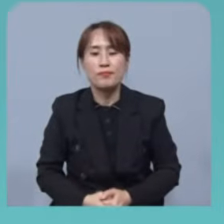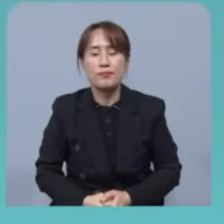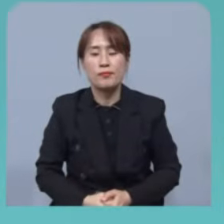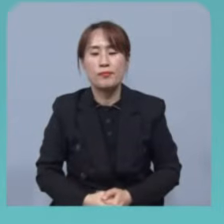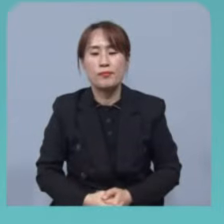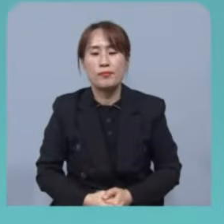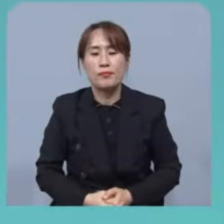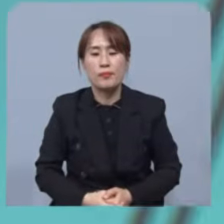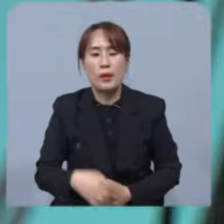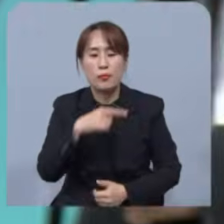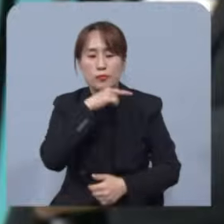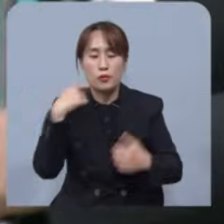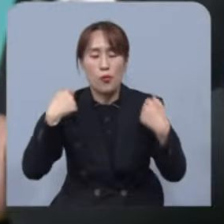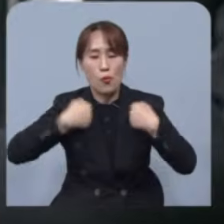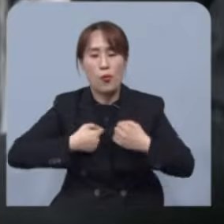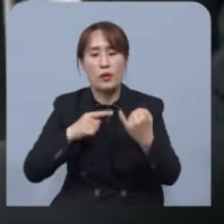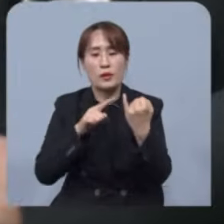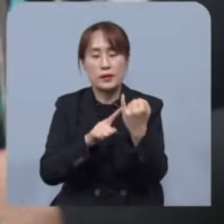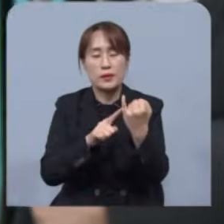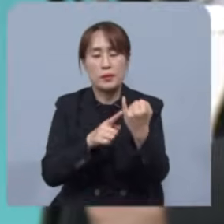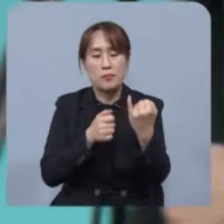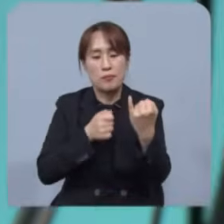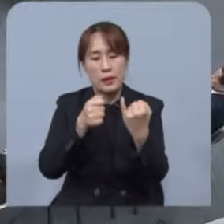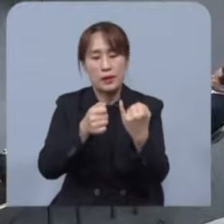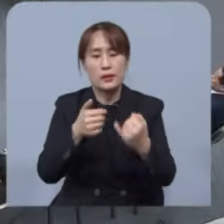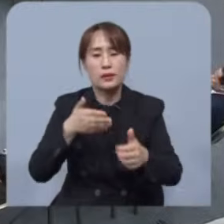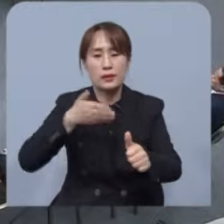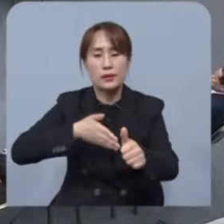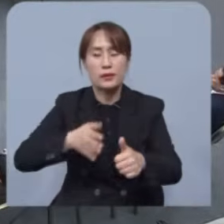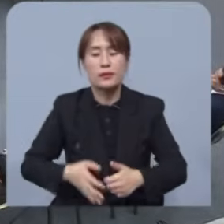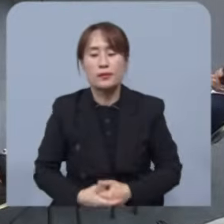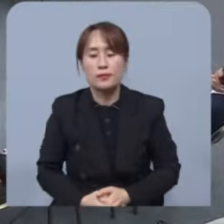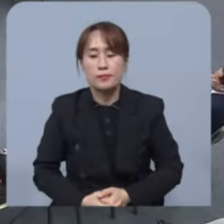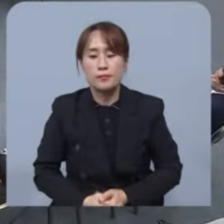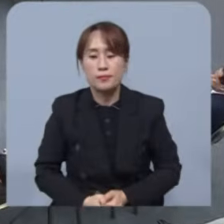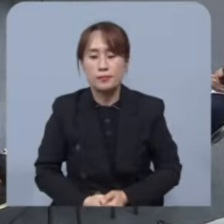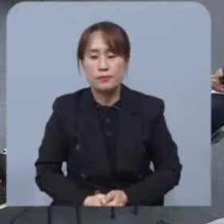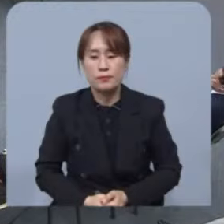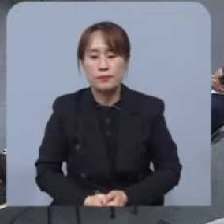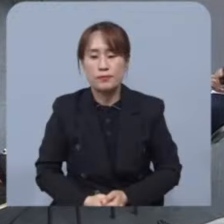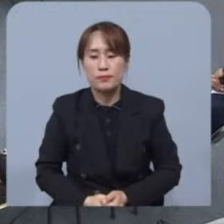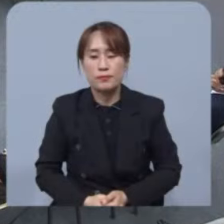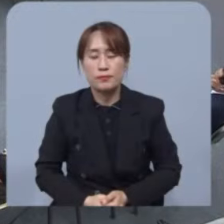붉은색 재킷 입으신 여성분께 마이크 전해드리겠습니다.